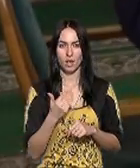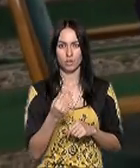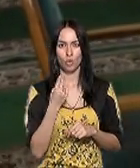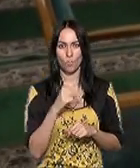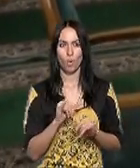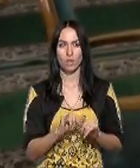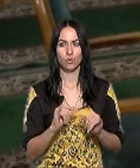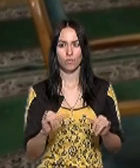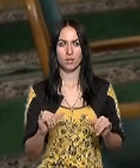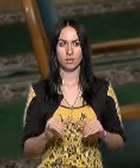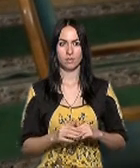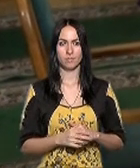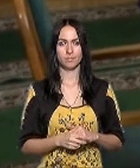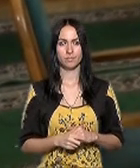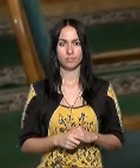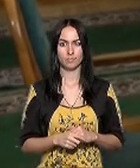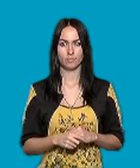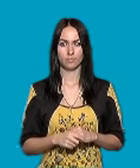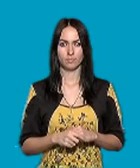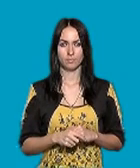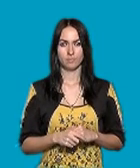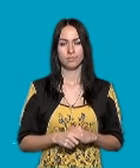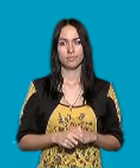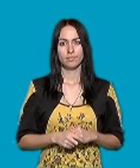Михайло Воронков. Новини на Суспільному. Харків.